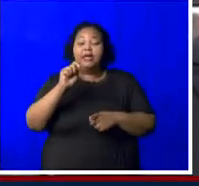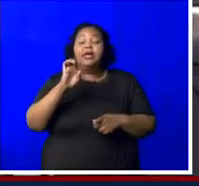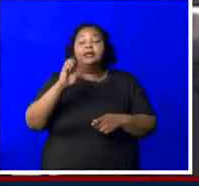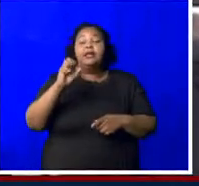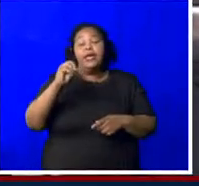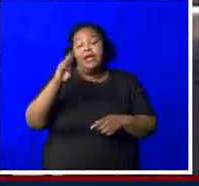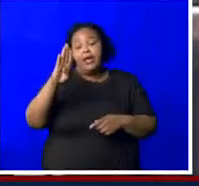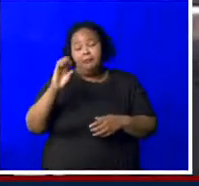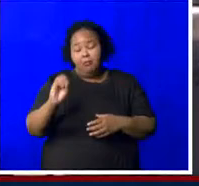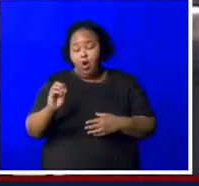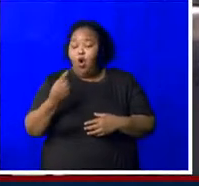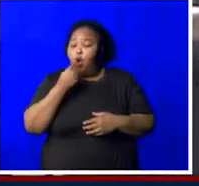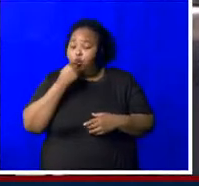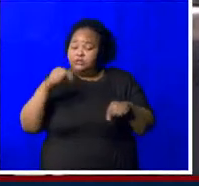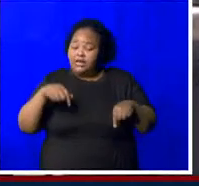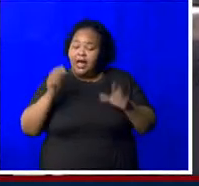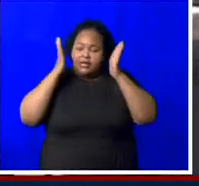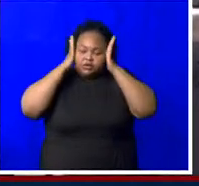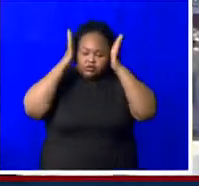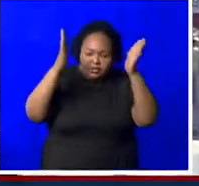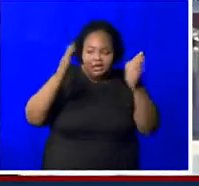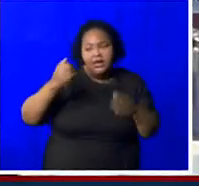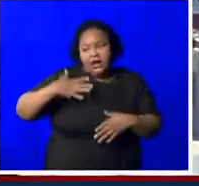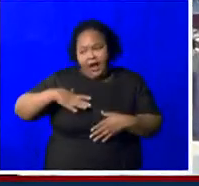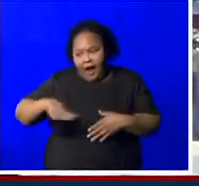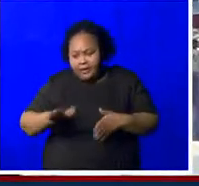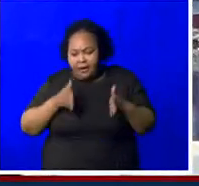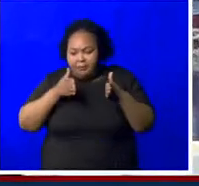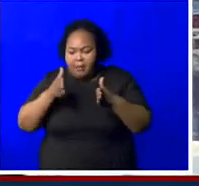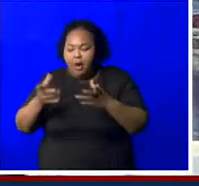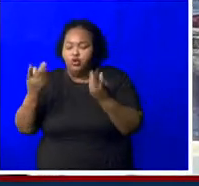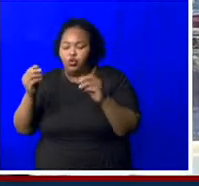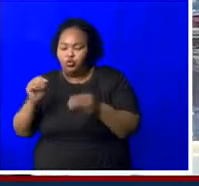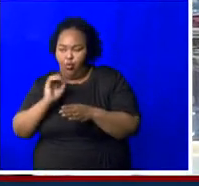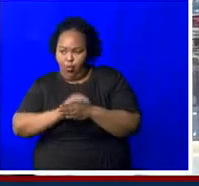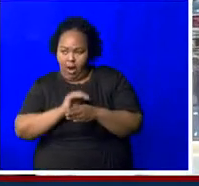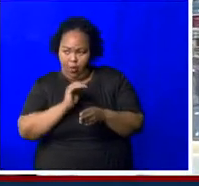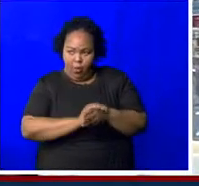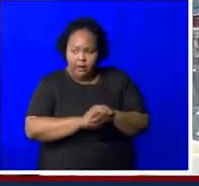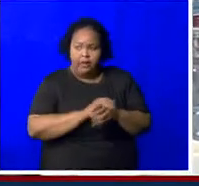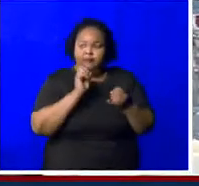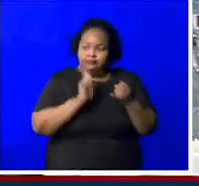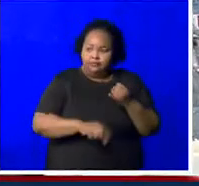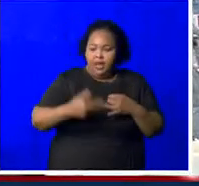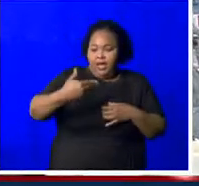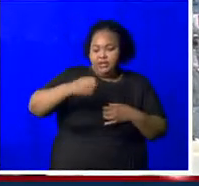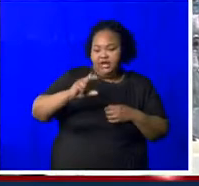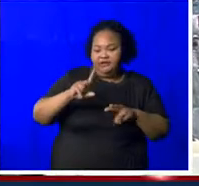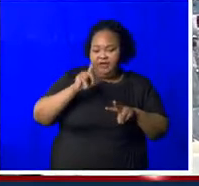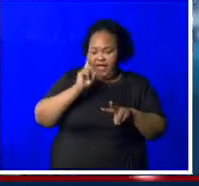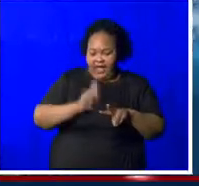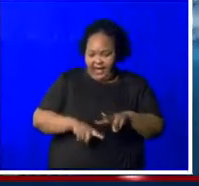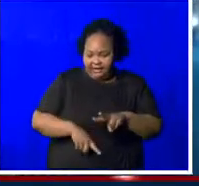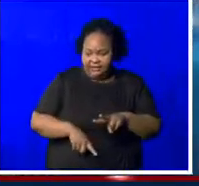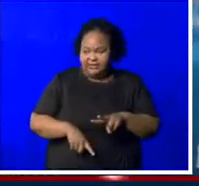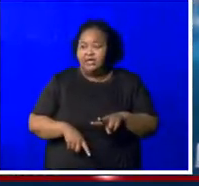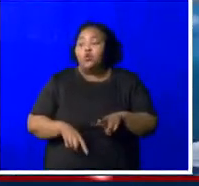lenda kahle kakhulu kuletinye tinhlangothi letifaka ekhathi kunciphisa kwanza kweligciwane le-HIV